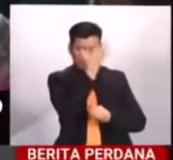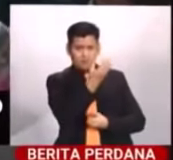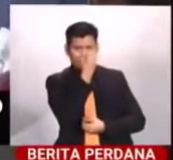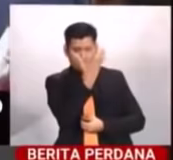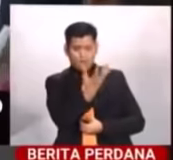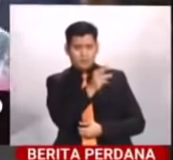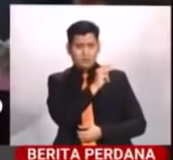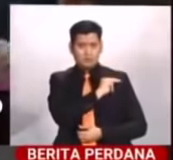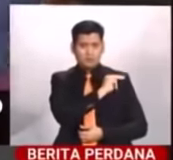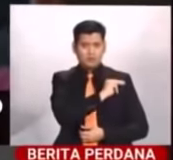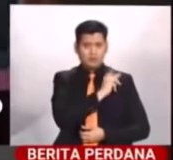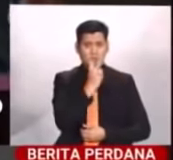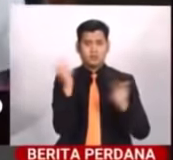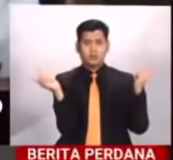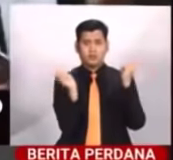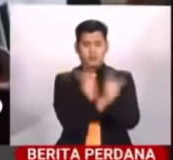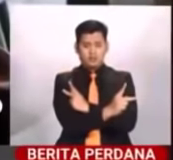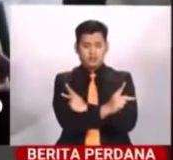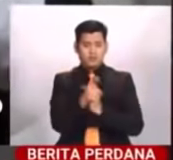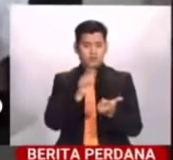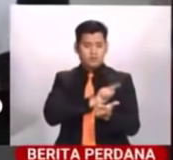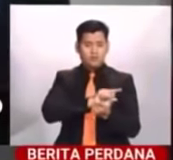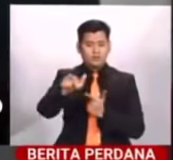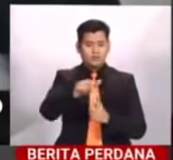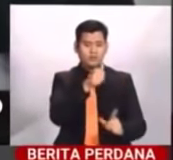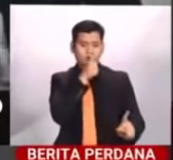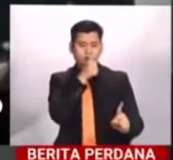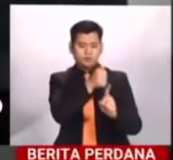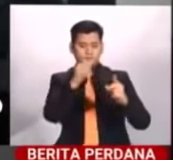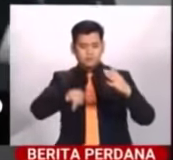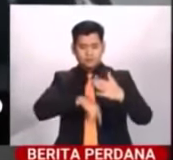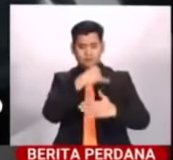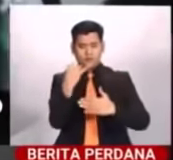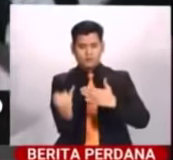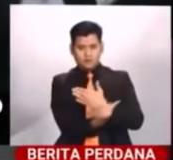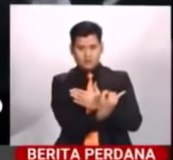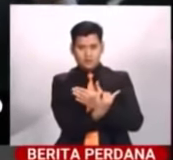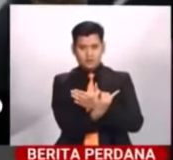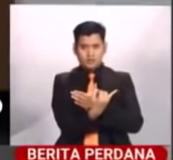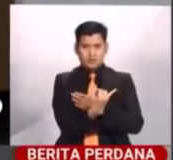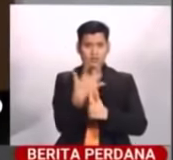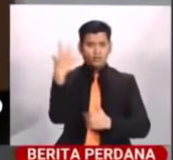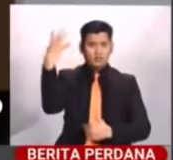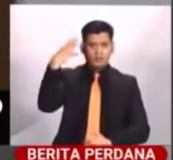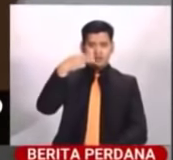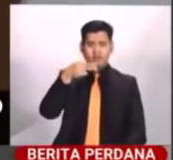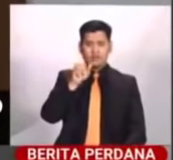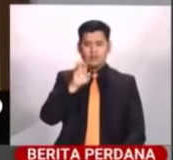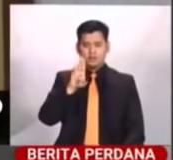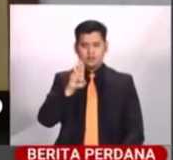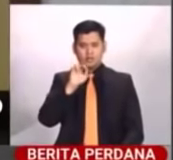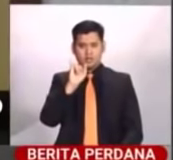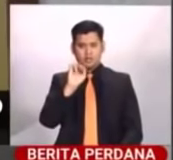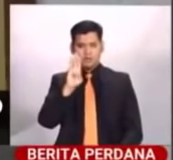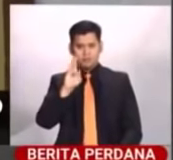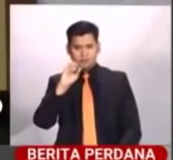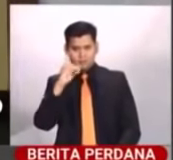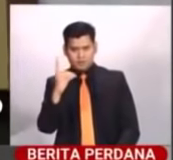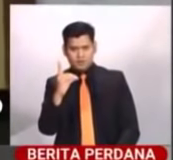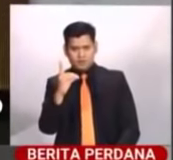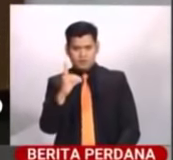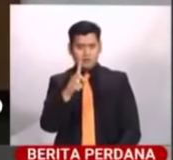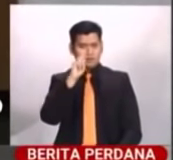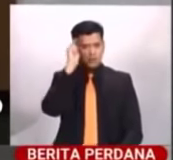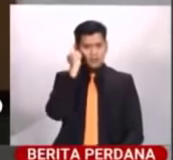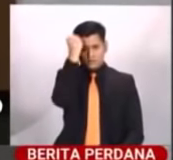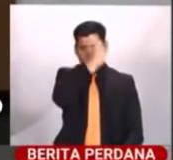Kementerian Pelajaran agar segera melulus dan mengarahkan pelaksanaan projek solar hybrid terbabit. Dalam keterangannya sebelum ini, Tan Sri